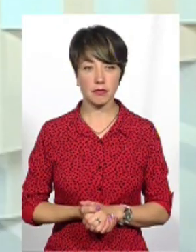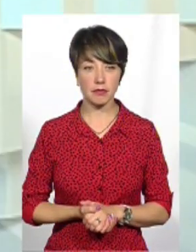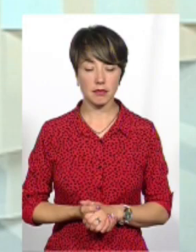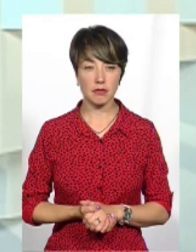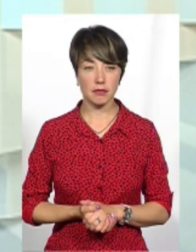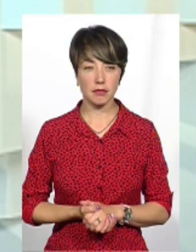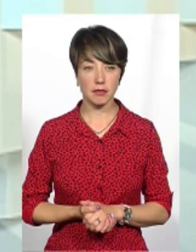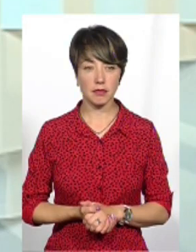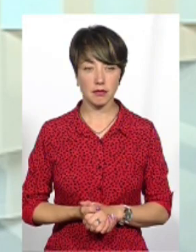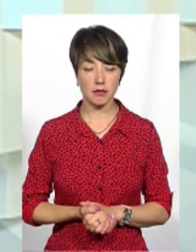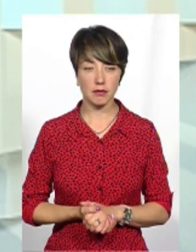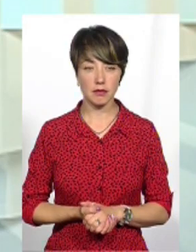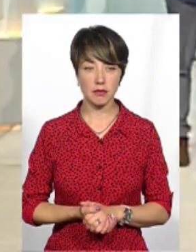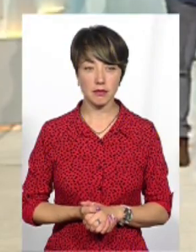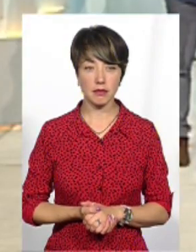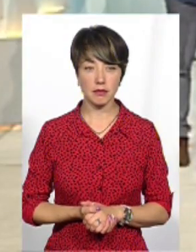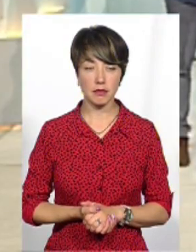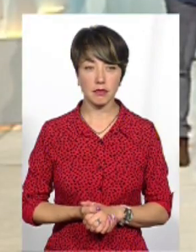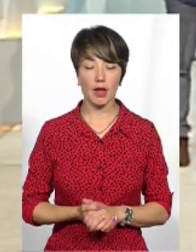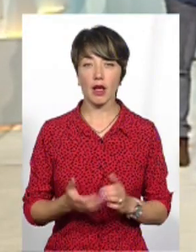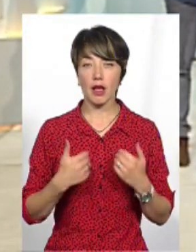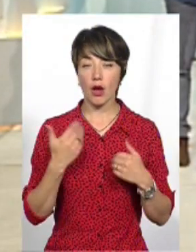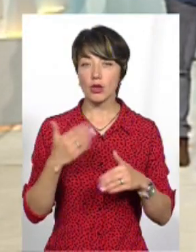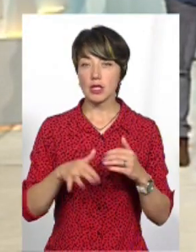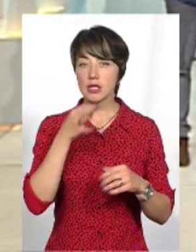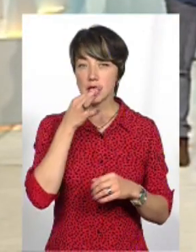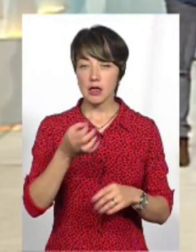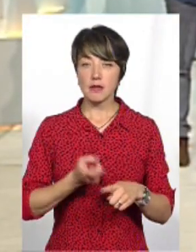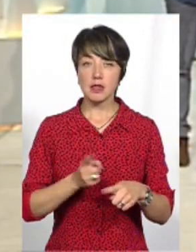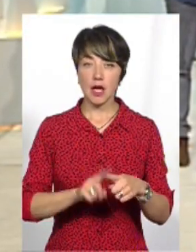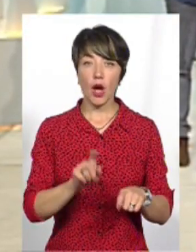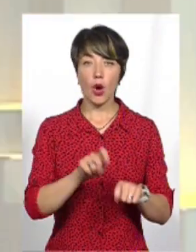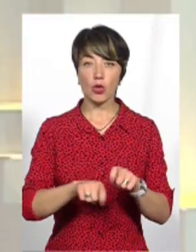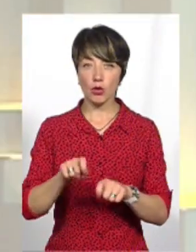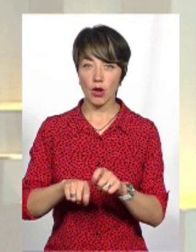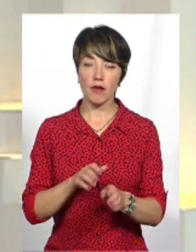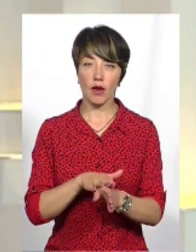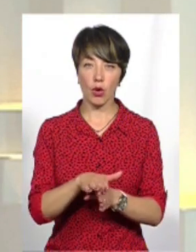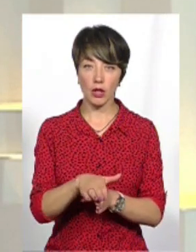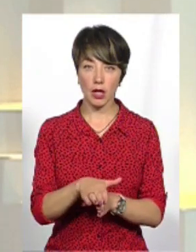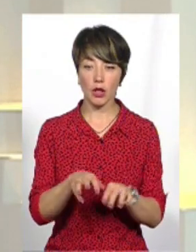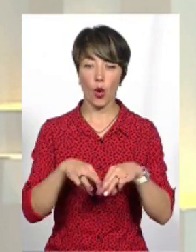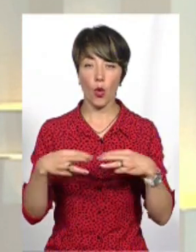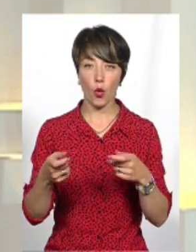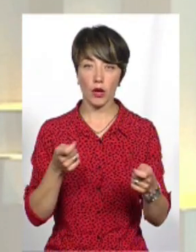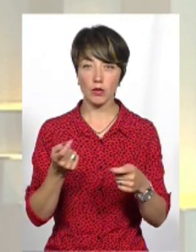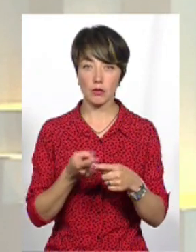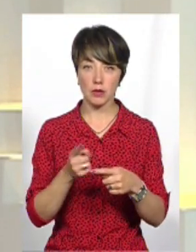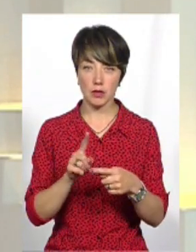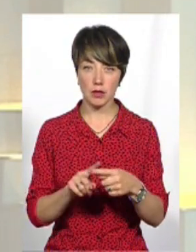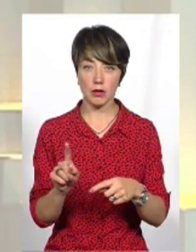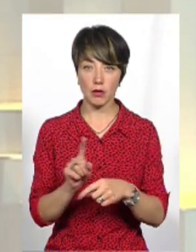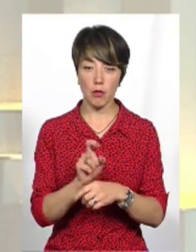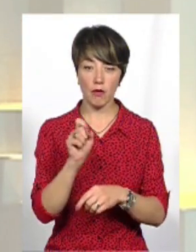Вже сказав, контроль. Півтори хвилини маєте для відповіді. Просто. Я вже сказав, це контроль виконання цих урядом цих робіт. Я розумію,